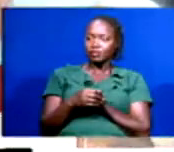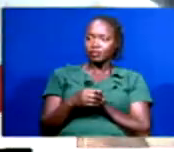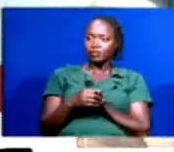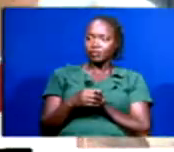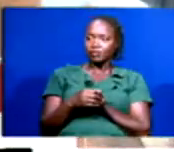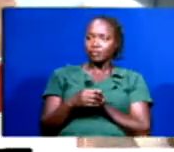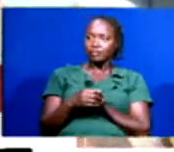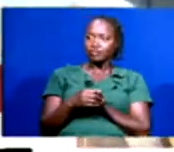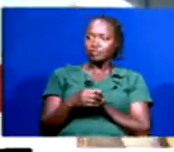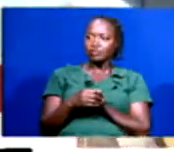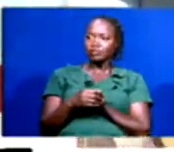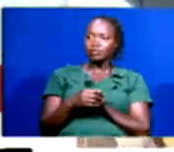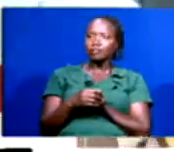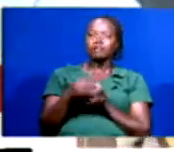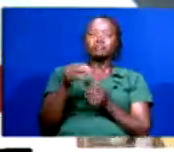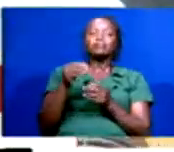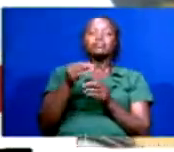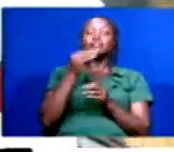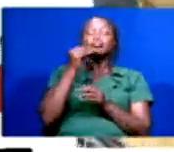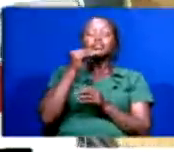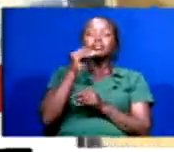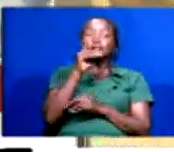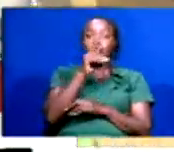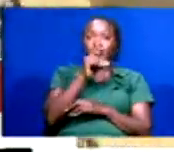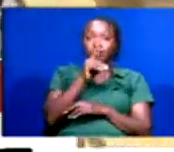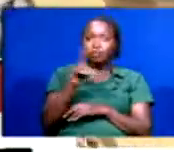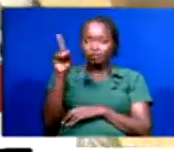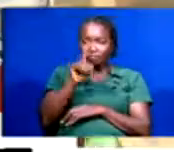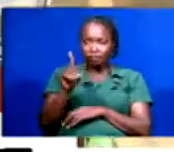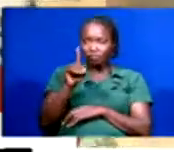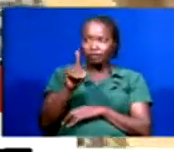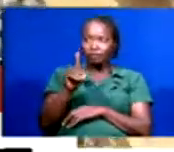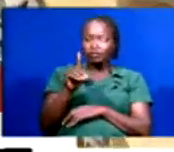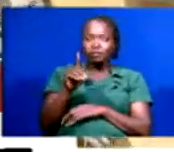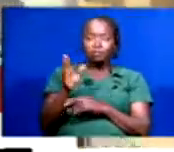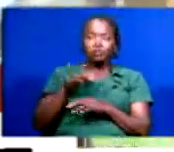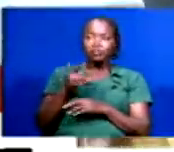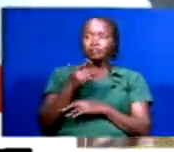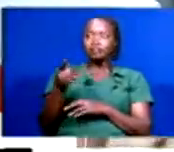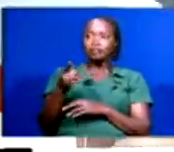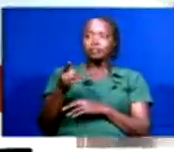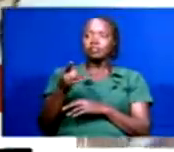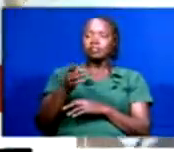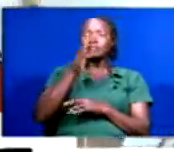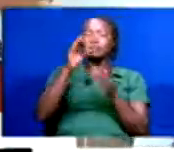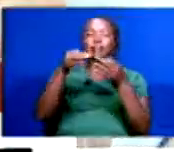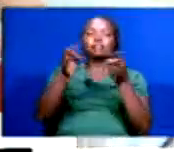Katika mtaa wa Donholm Sunrise, kutana na Rose Boke, mwanzilishi wa makao ya watoto ya God's Family.